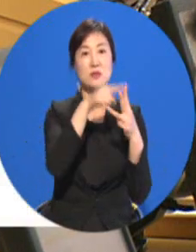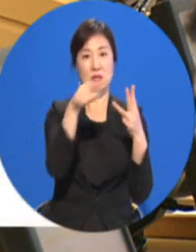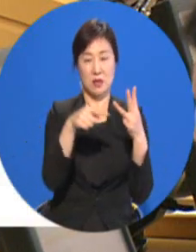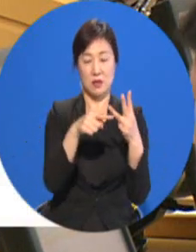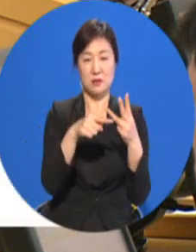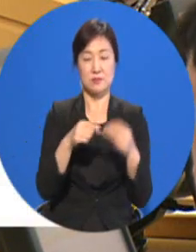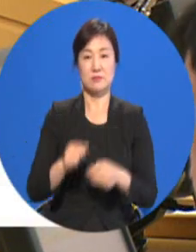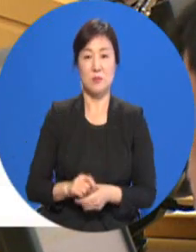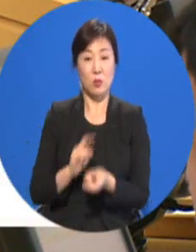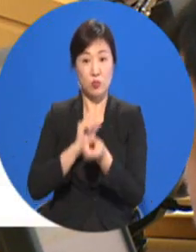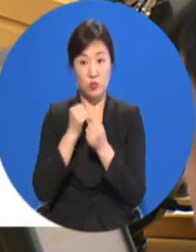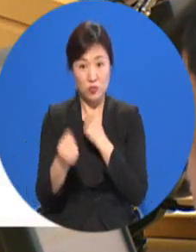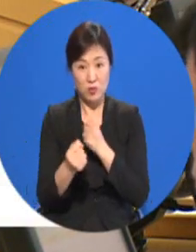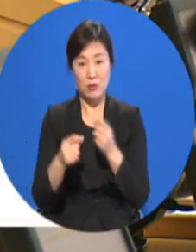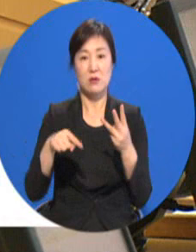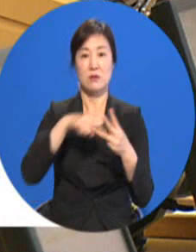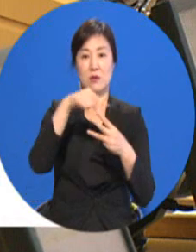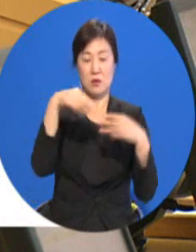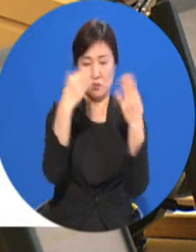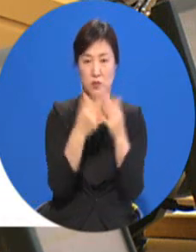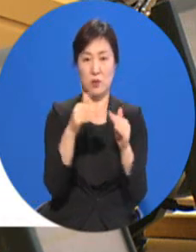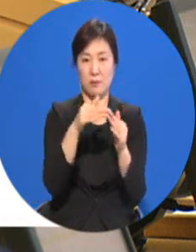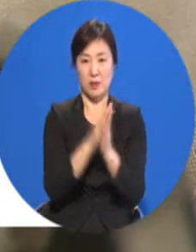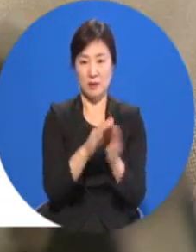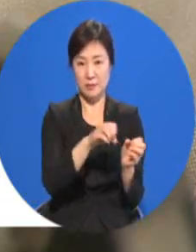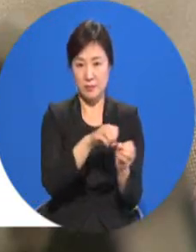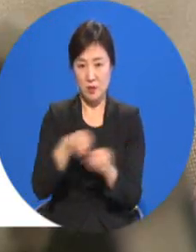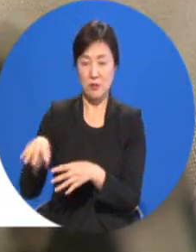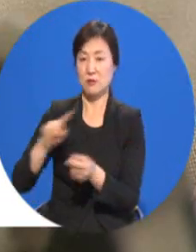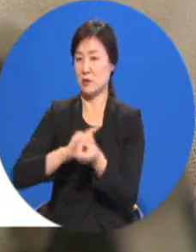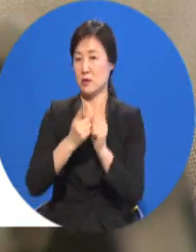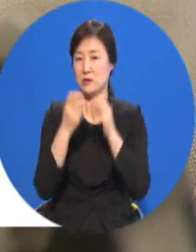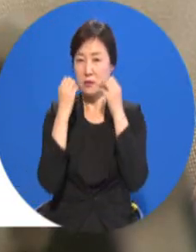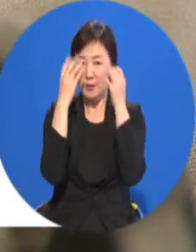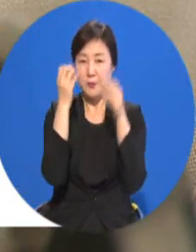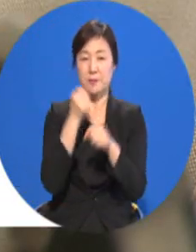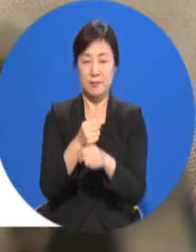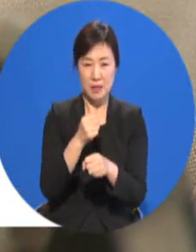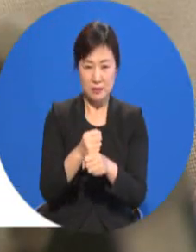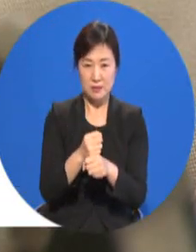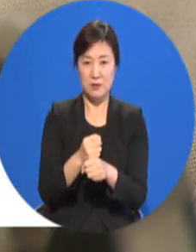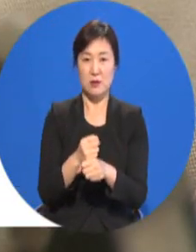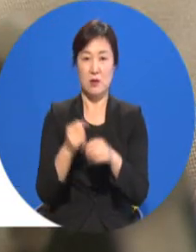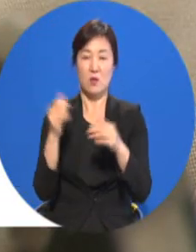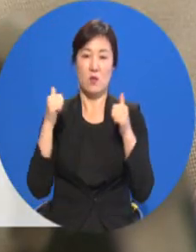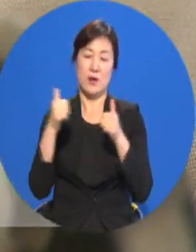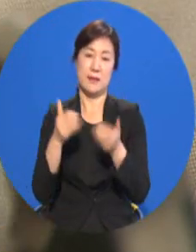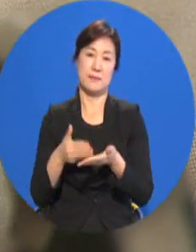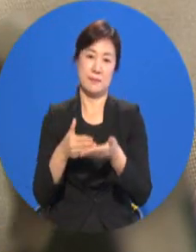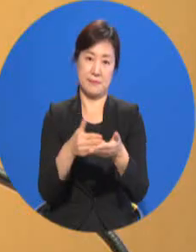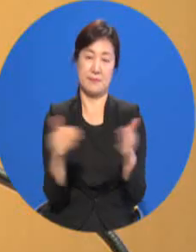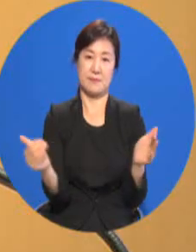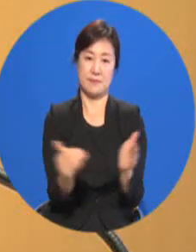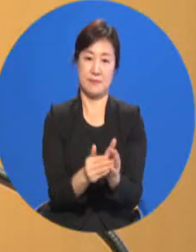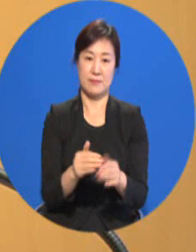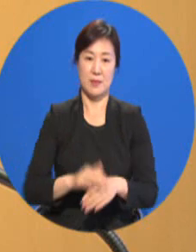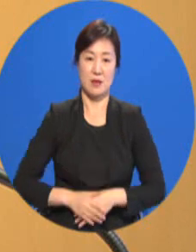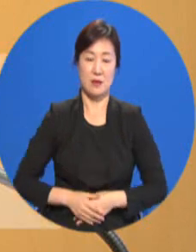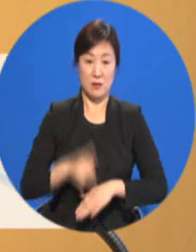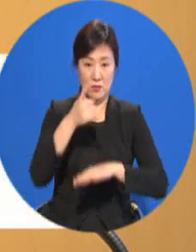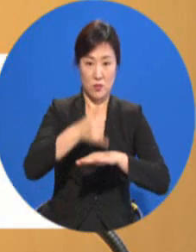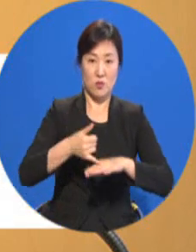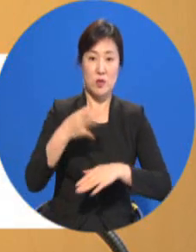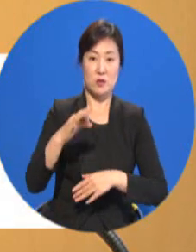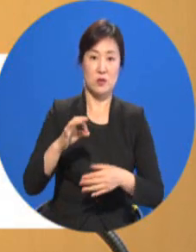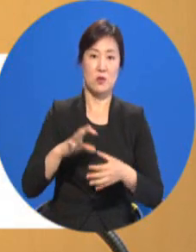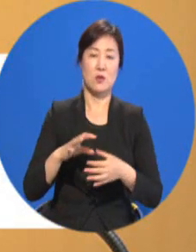전남도의회 농수산위원회는 3개 조례를 폐기하고 대안 조례를 만들어 본회의에 상정했습니다. 농어민의 요구를